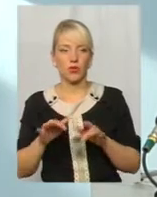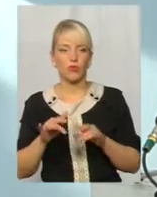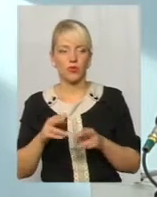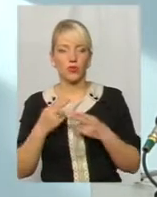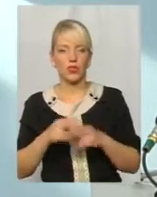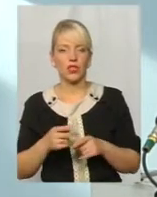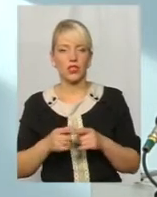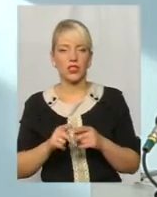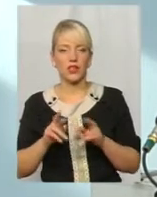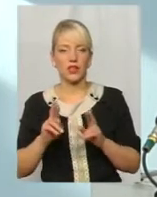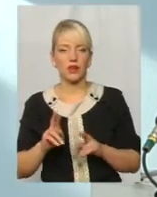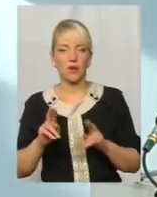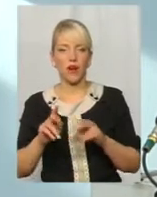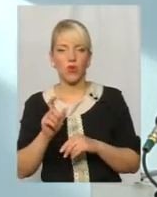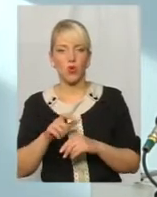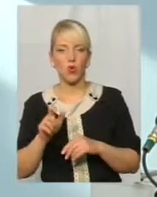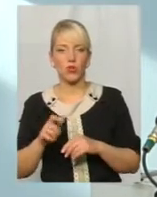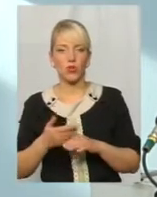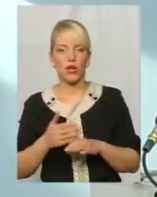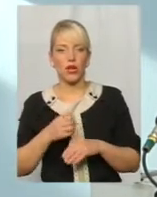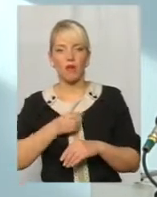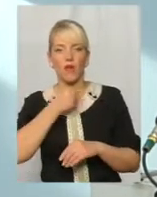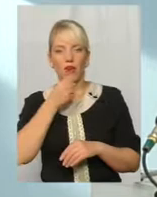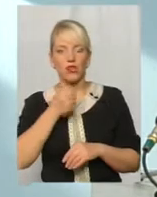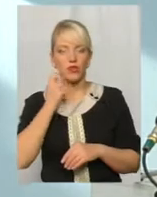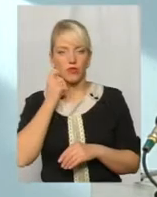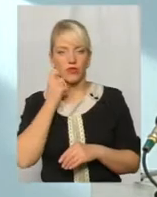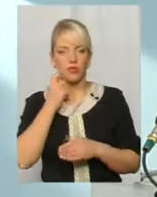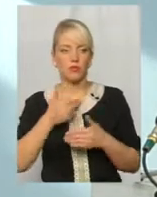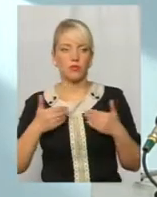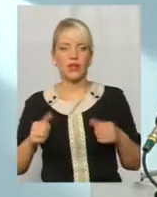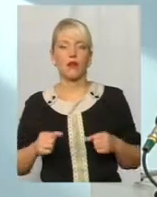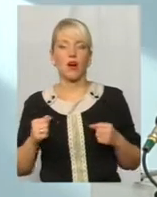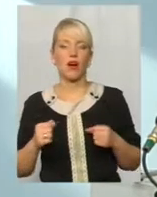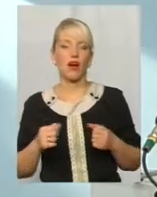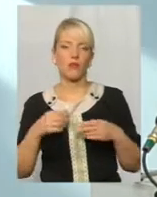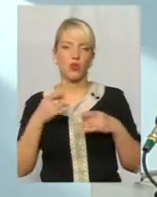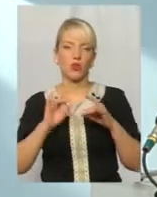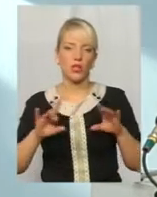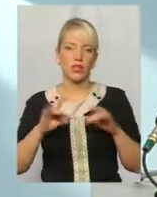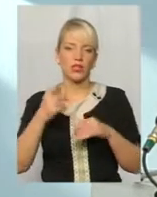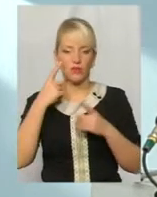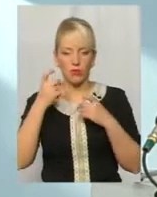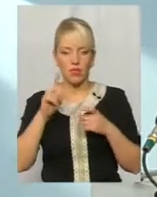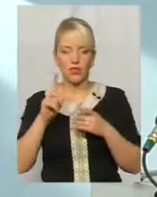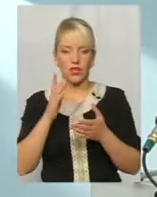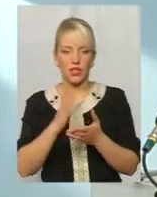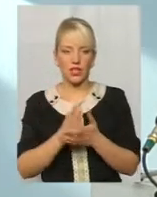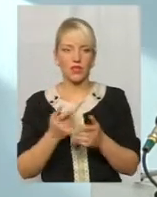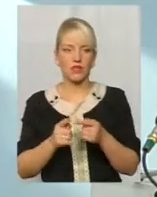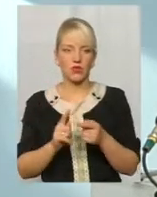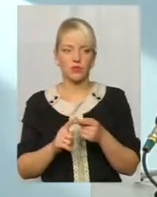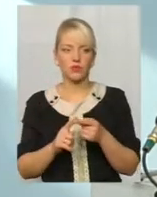як правило, люди більш поважного віку. От ми намагаємось донести їм інформацію, яка зазначена в Законі України про